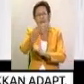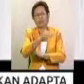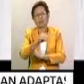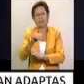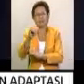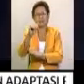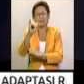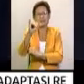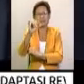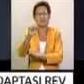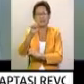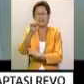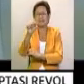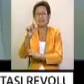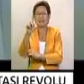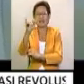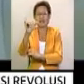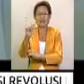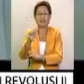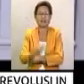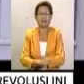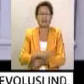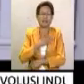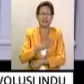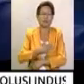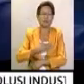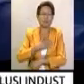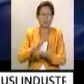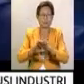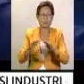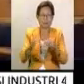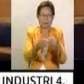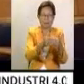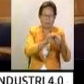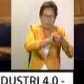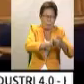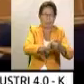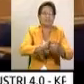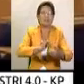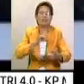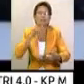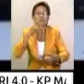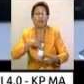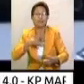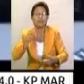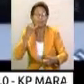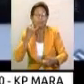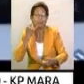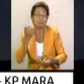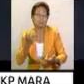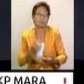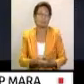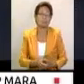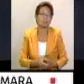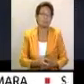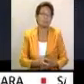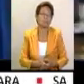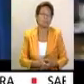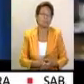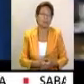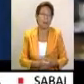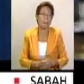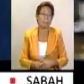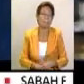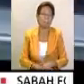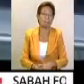Zakiah. Syam, tolong jangan rapat sangat dengan Yas. Kenapa pula? Sebab saya cemburu. Kadang-kadang yang dekat itulah yang